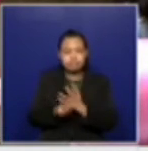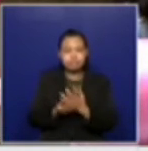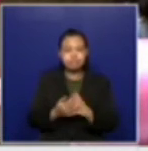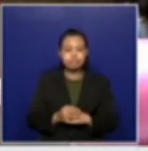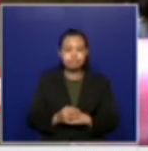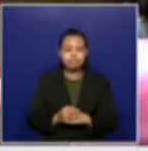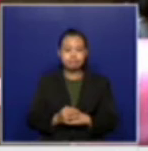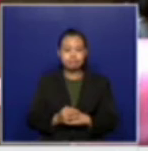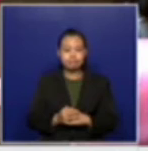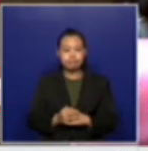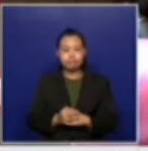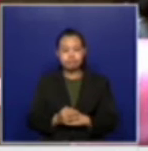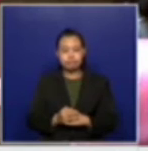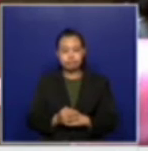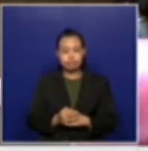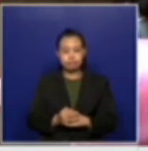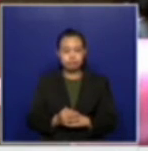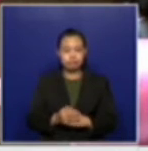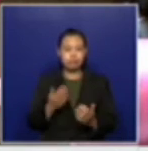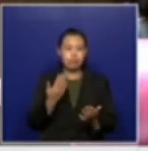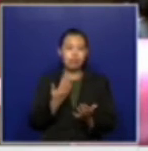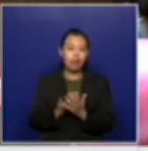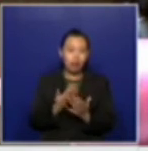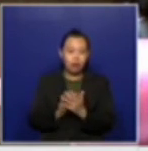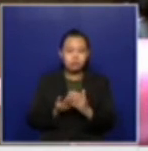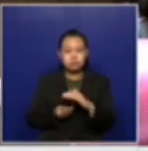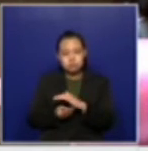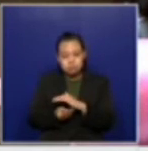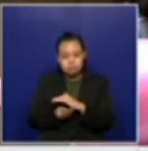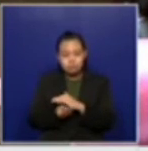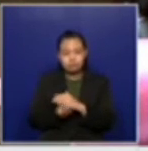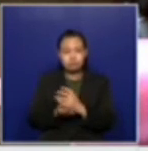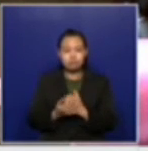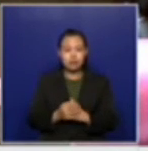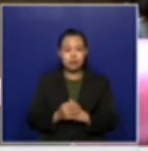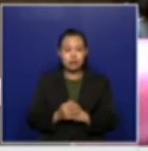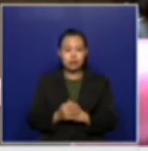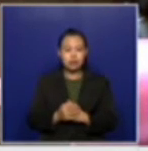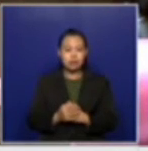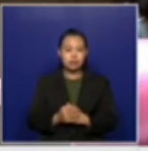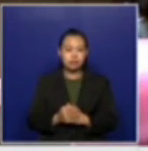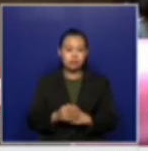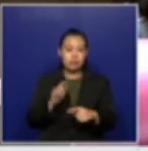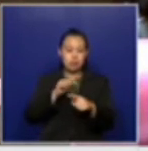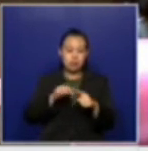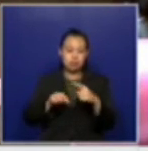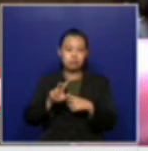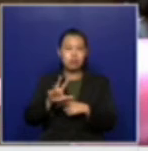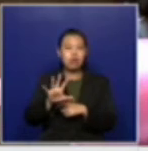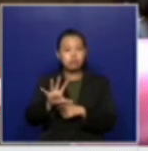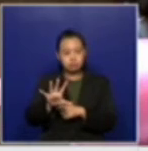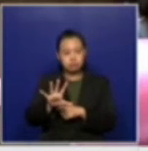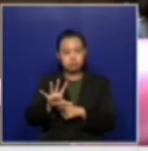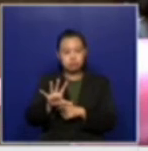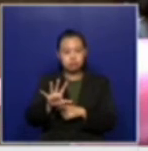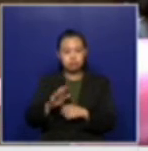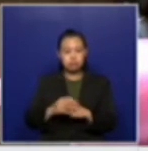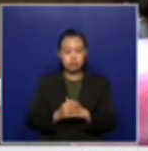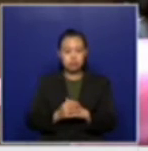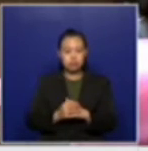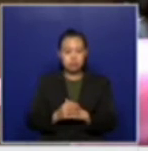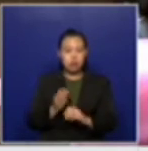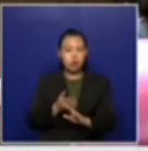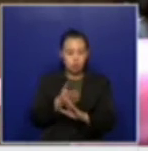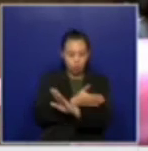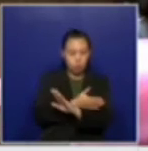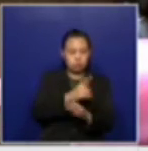การของธุรกิจทั้งหลายว่าเงินค่าปากถุงดังกล่าวนี้เขาเก็บกันไม่ต่ำกว่าร้อยละ5บางแห่งนั้นมีการเก็บล่วงหน้า